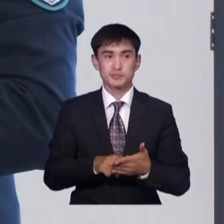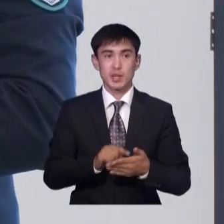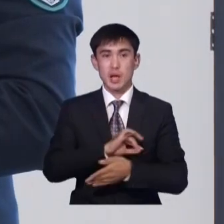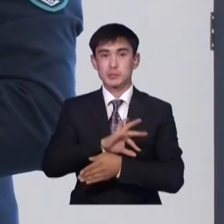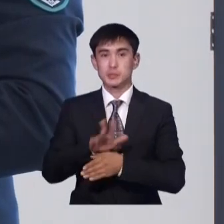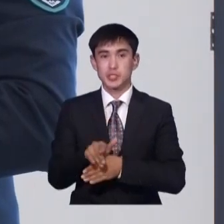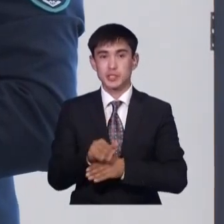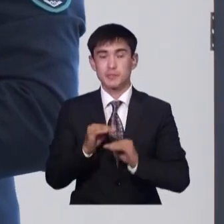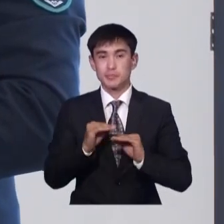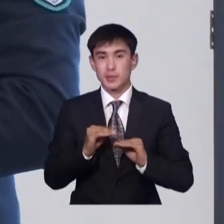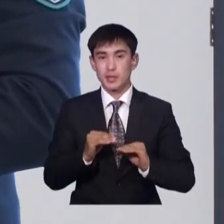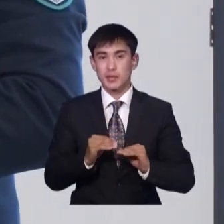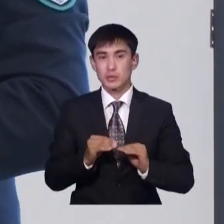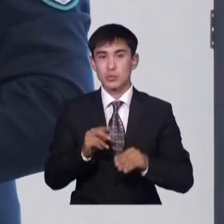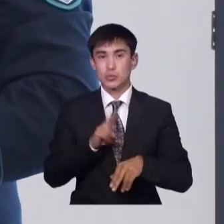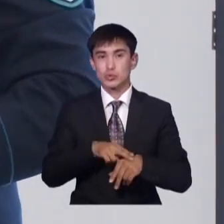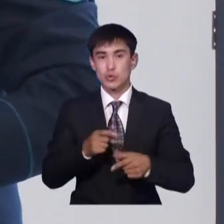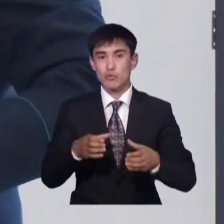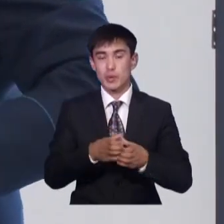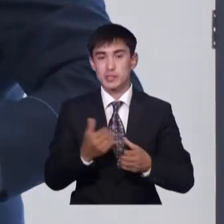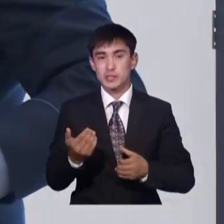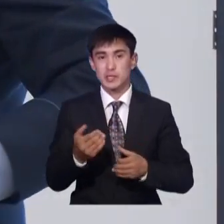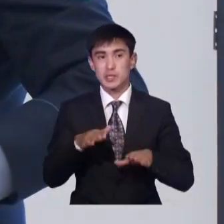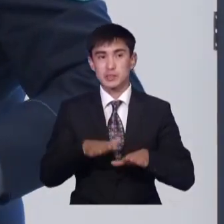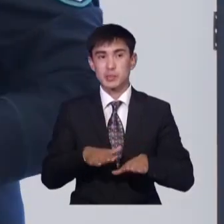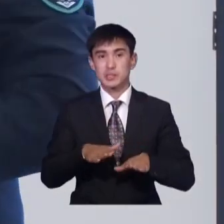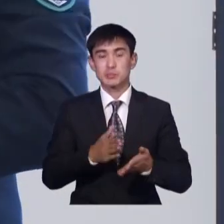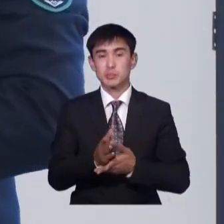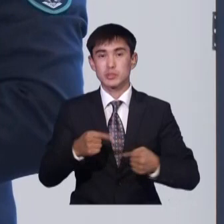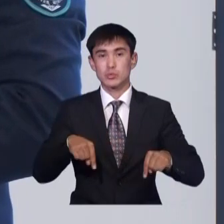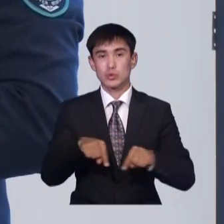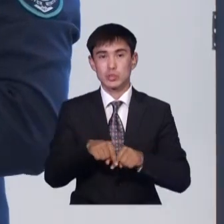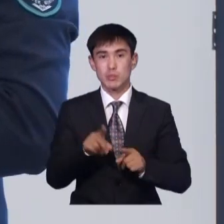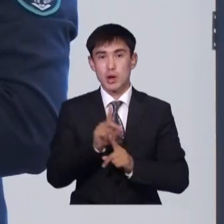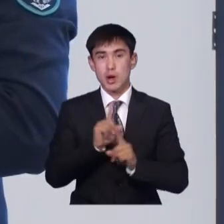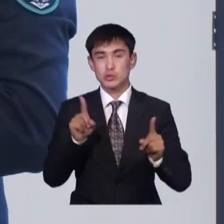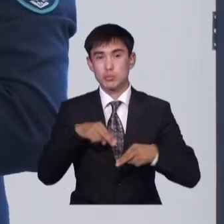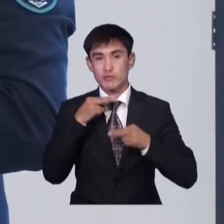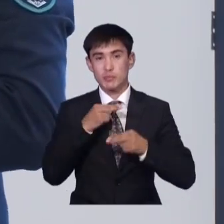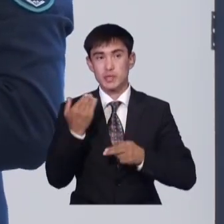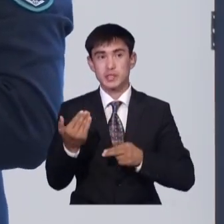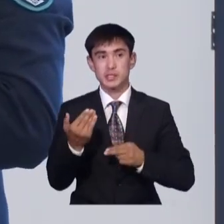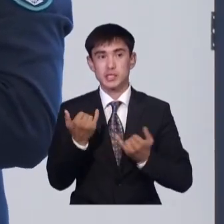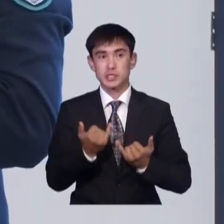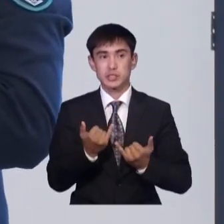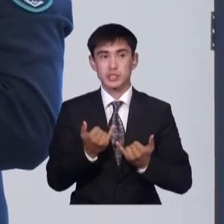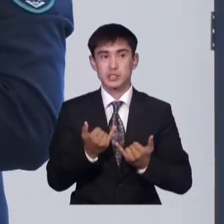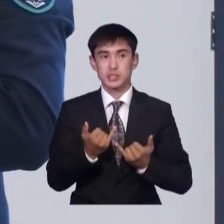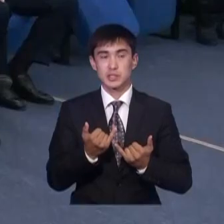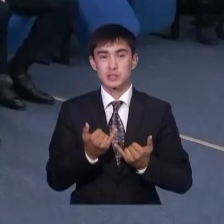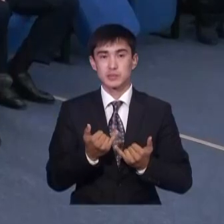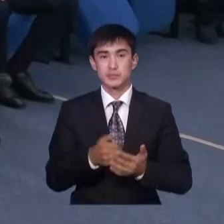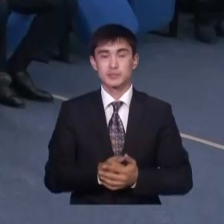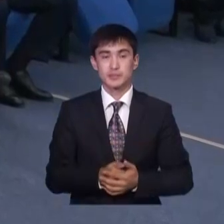обеспечим тесное взаимодействие участковых инспекторов полиции с местным исполнительным органом. Особое внимание уделяется сейчас на подростковые